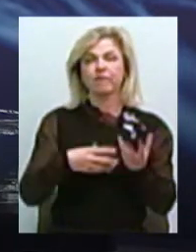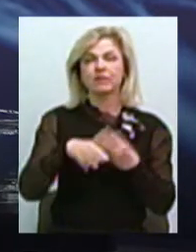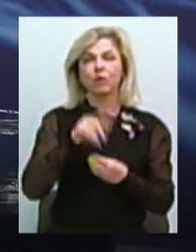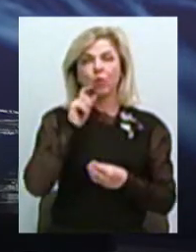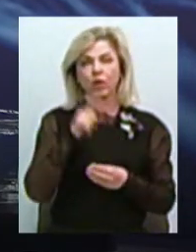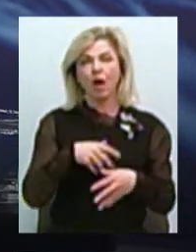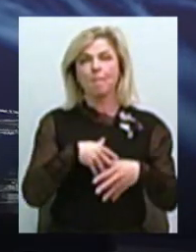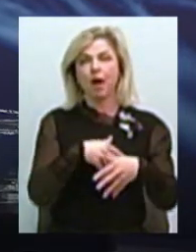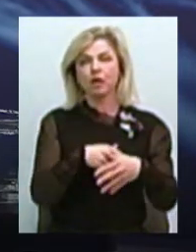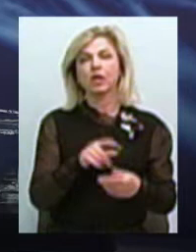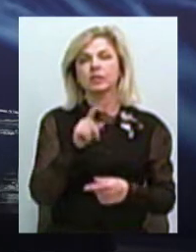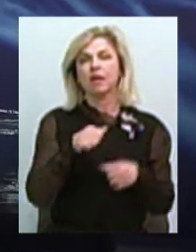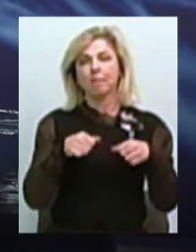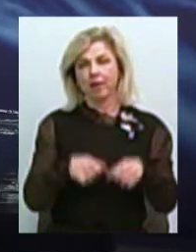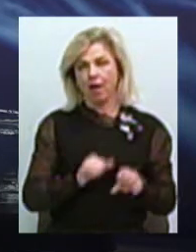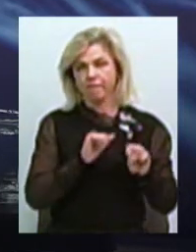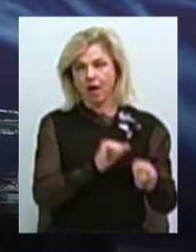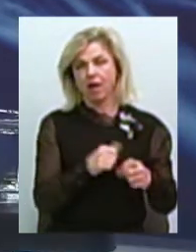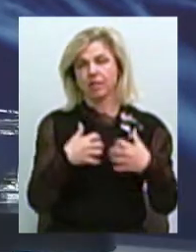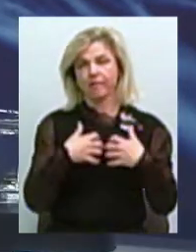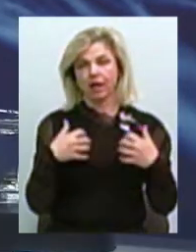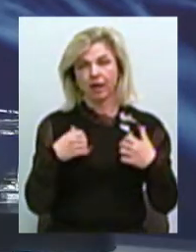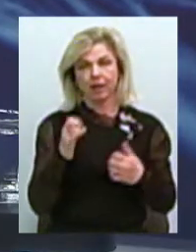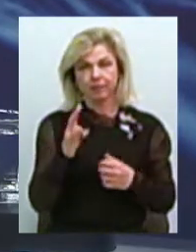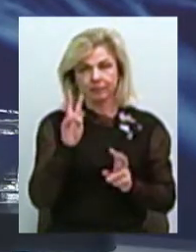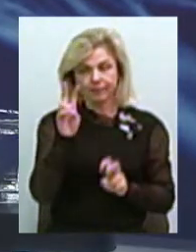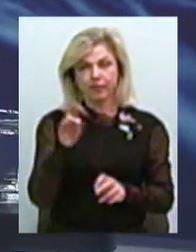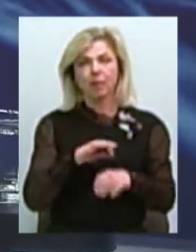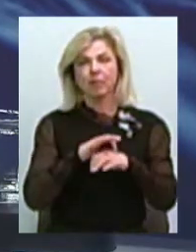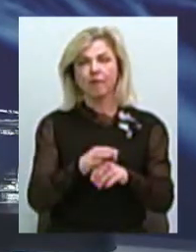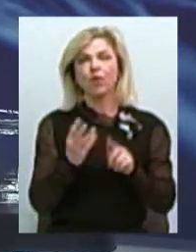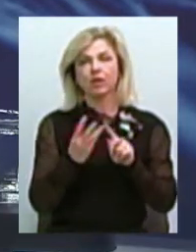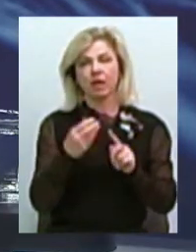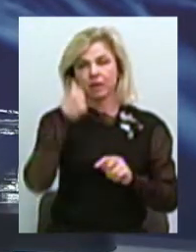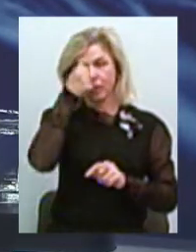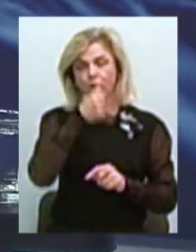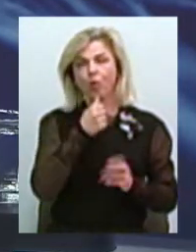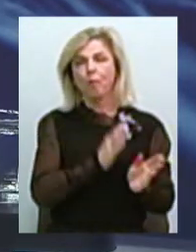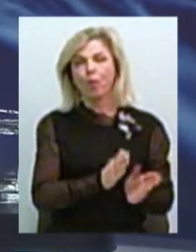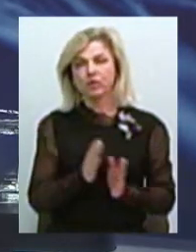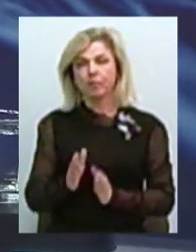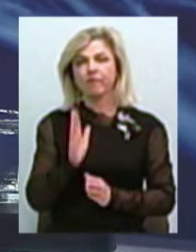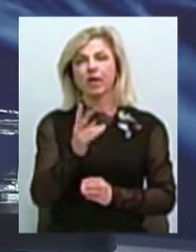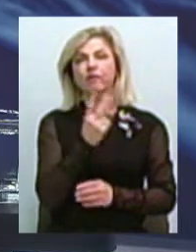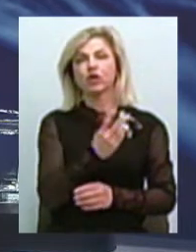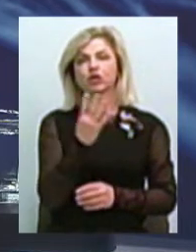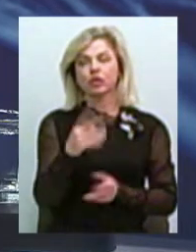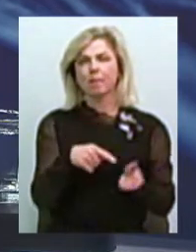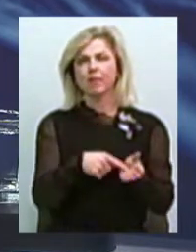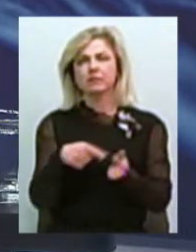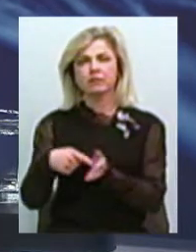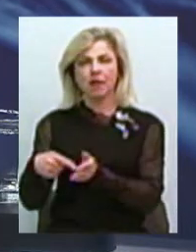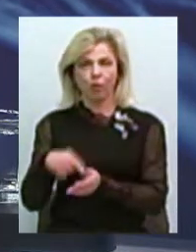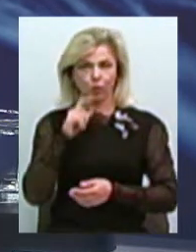всеукраїнського маршу «За права тварин». Він проводиться третій рік поспіль у 24 містах